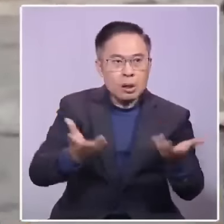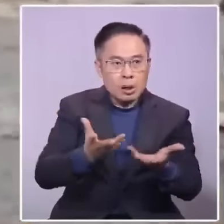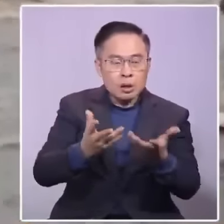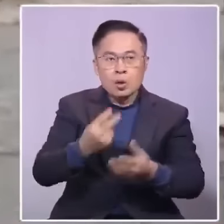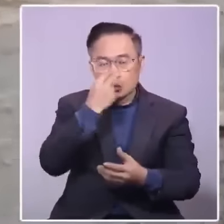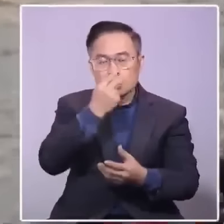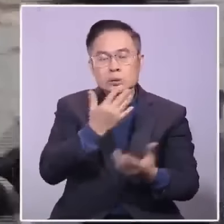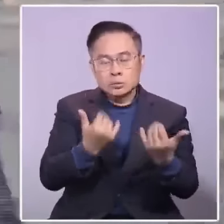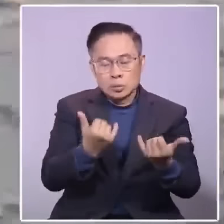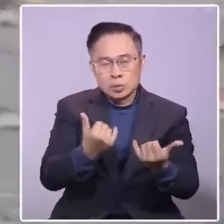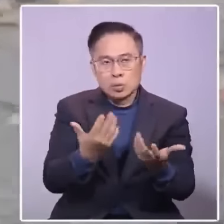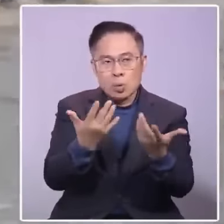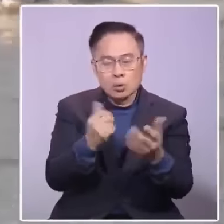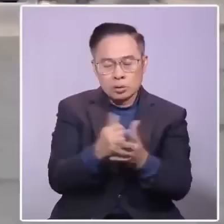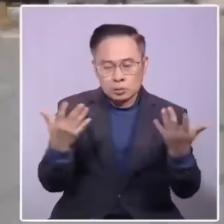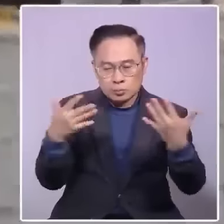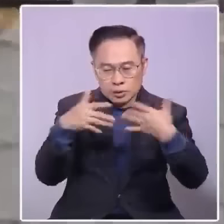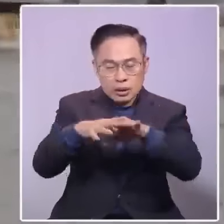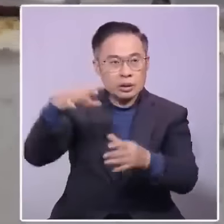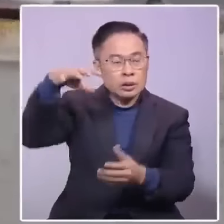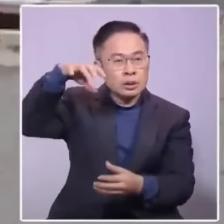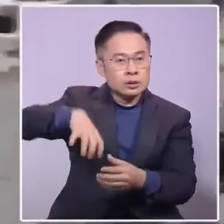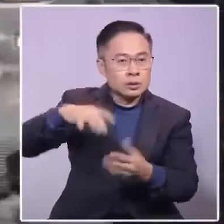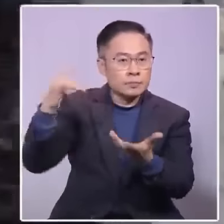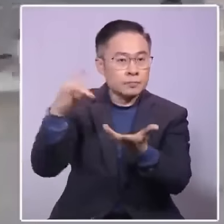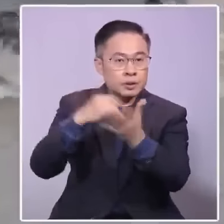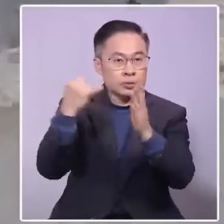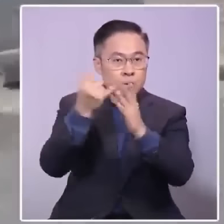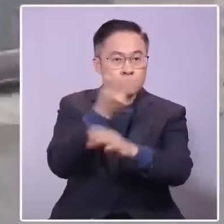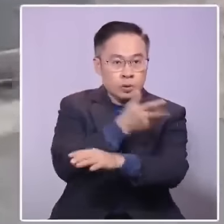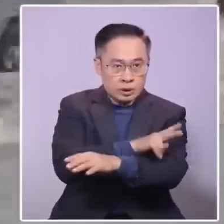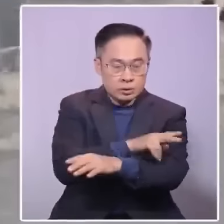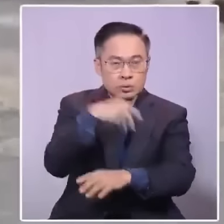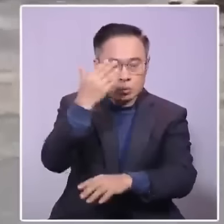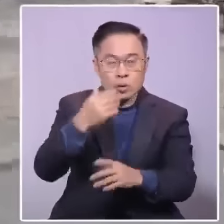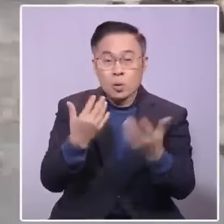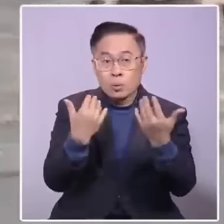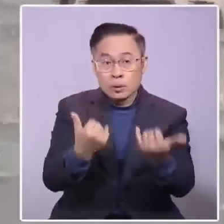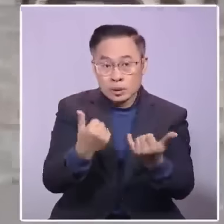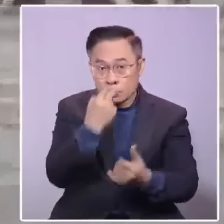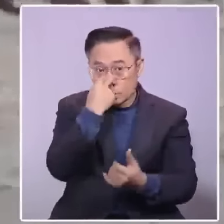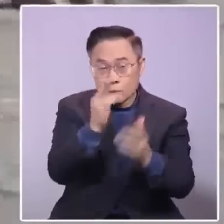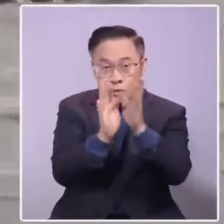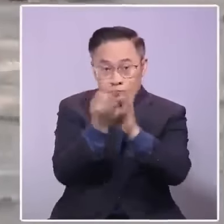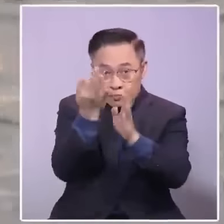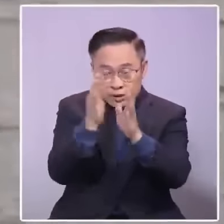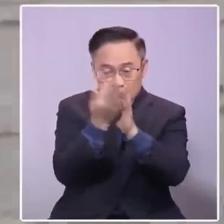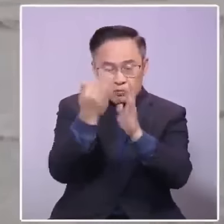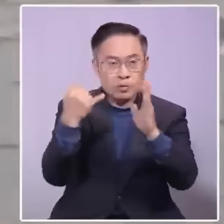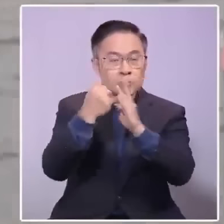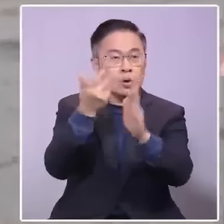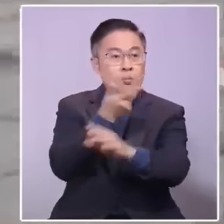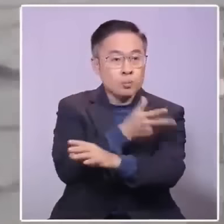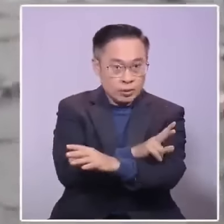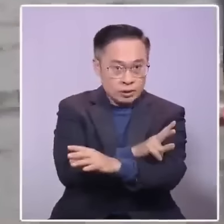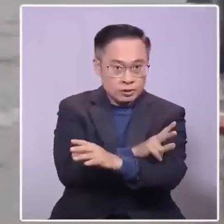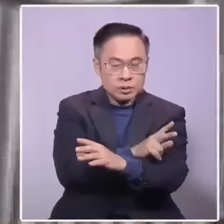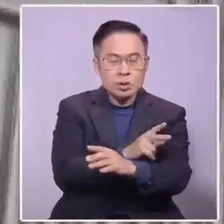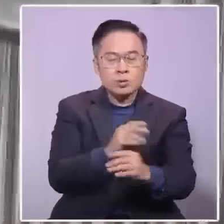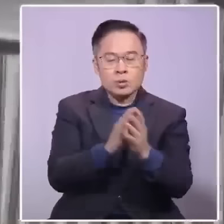ขอให้ต้องประสานกับทางสนามบินภูเก็ตเลยนะนี่ฉันเข้าไปดูในเพจของเพจนึงเขาเขียนว่าบันทึกไม่ลับของค